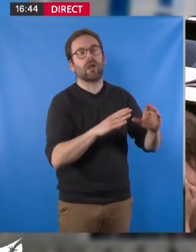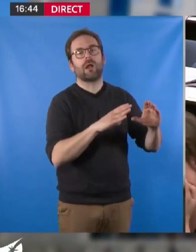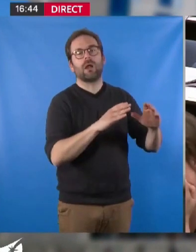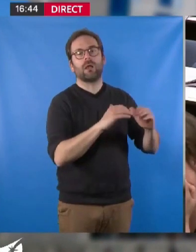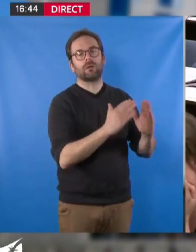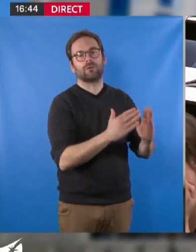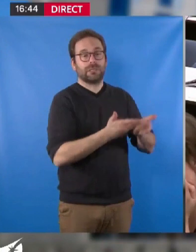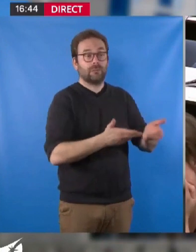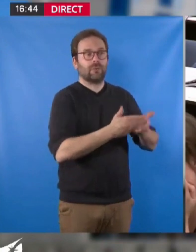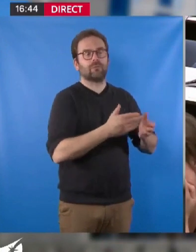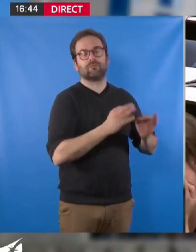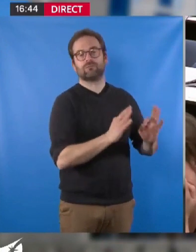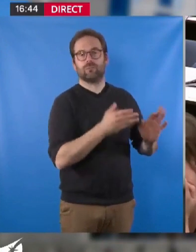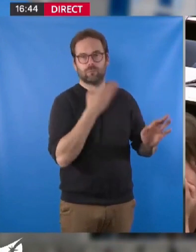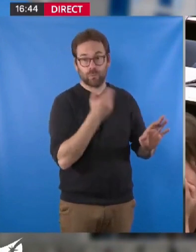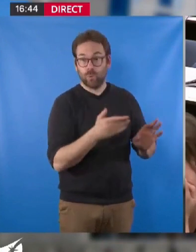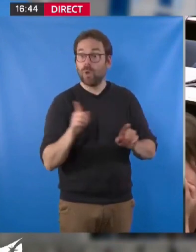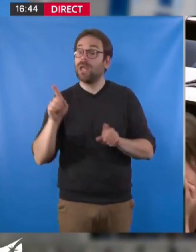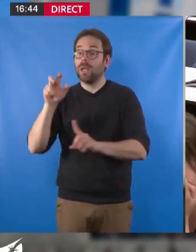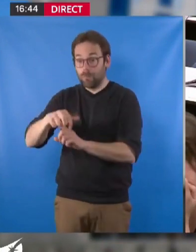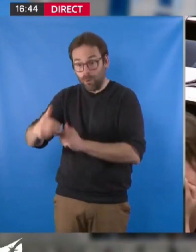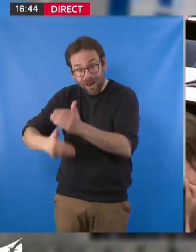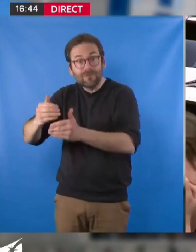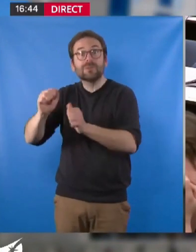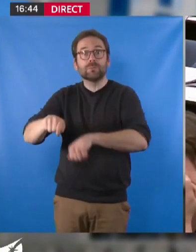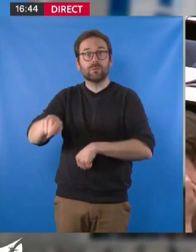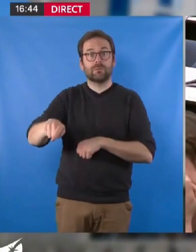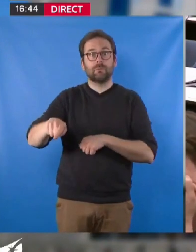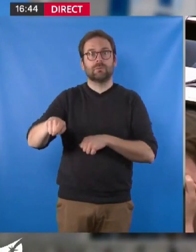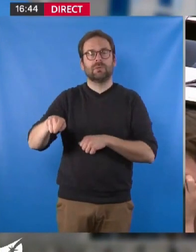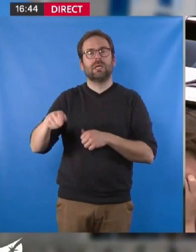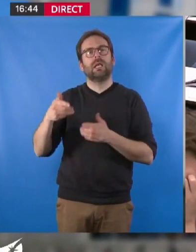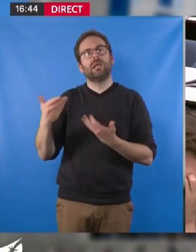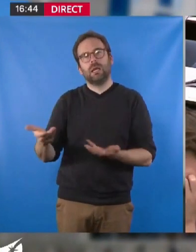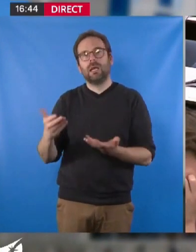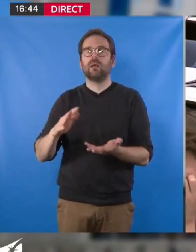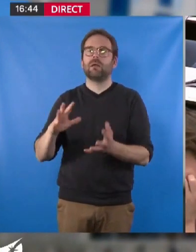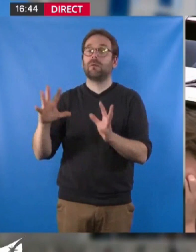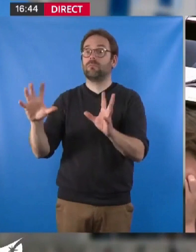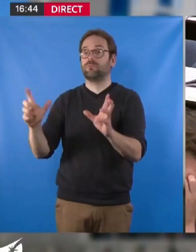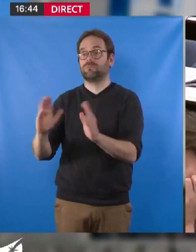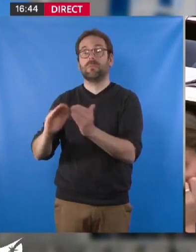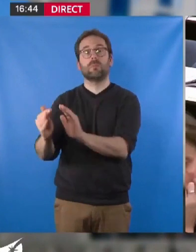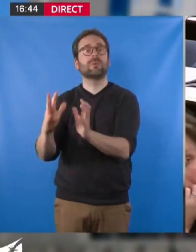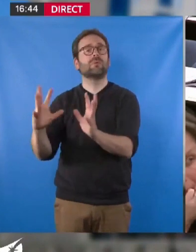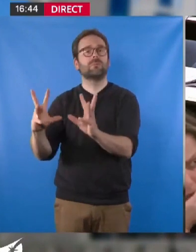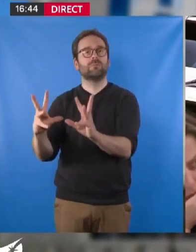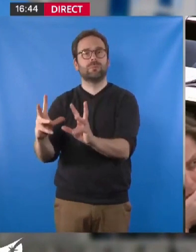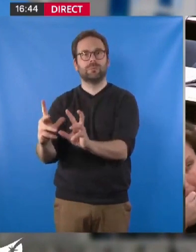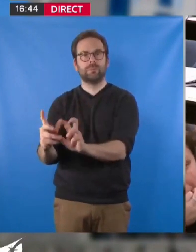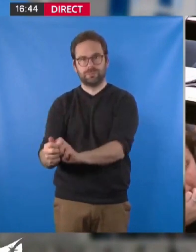de ce projet de pôle d'écologie urbaine et ainsi contribuer à cette nécessaire résorption de ces